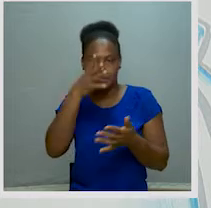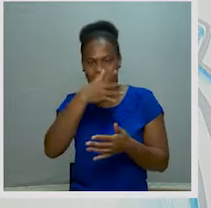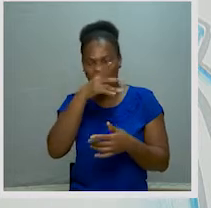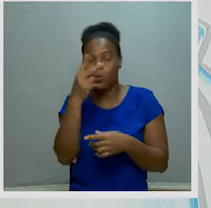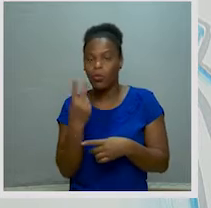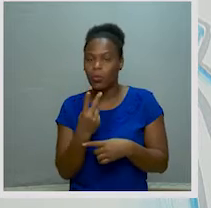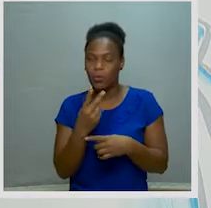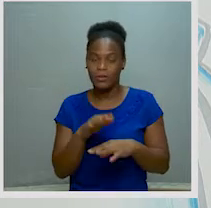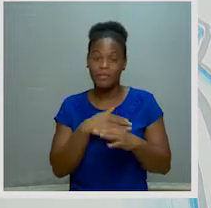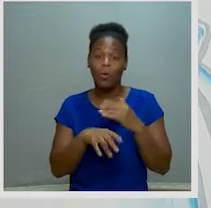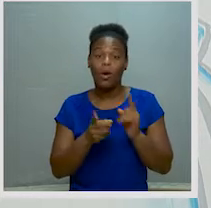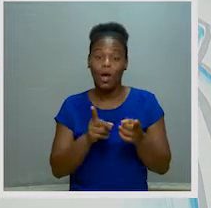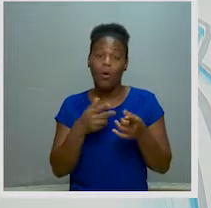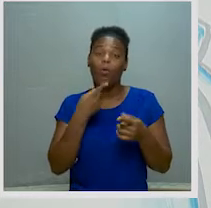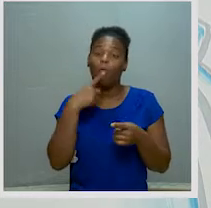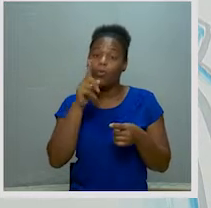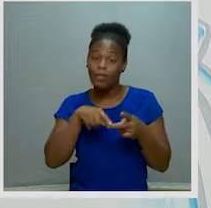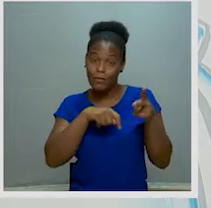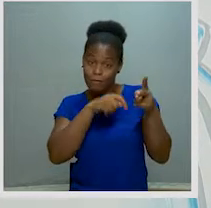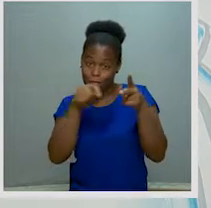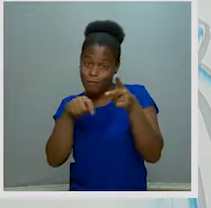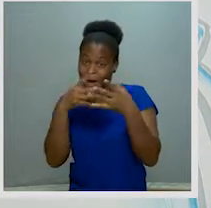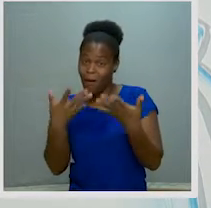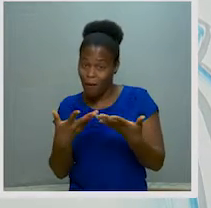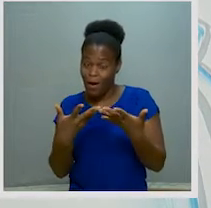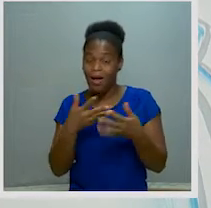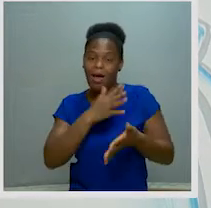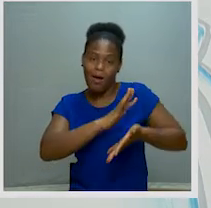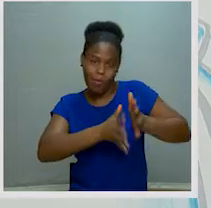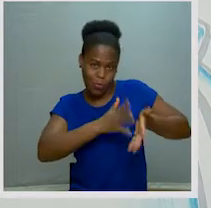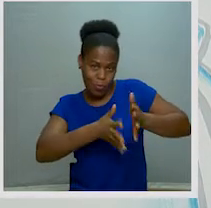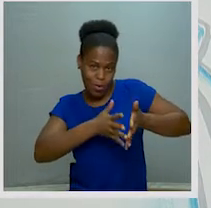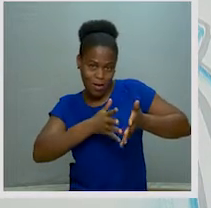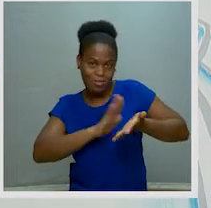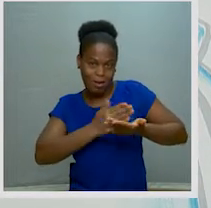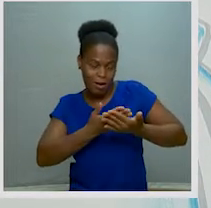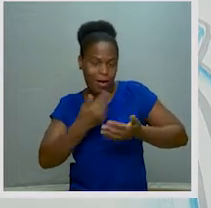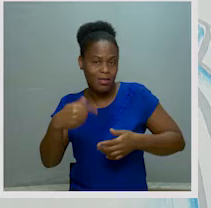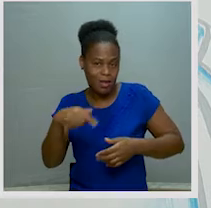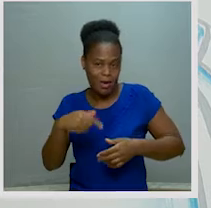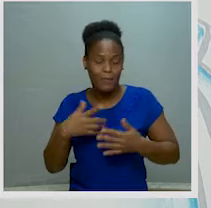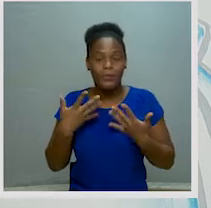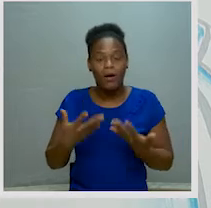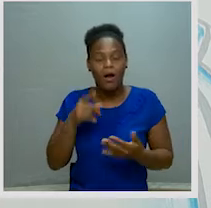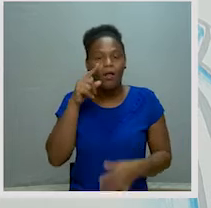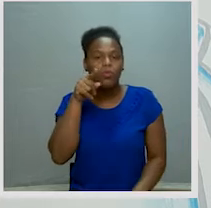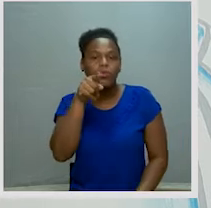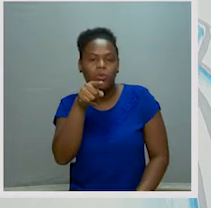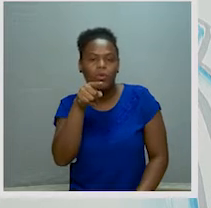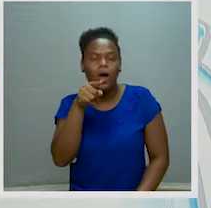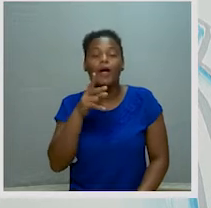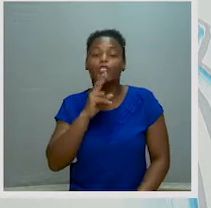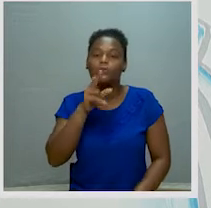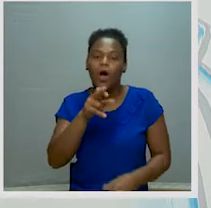2? Regardez le reportage à nouveau, maintenant avec le son, et vous allez cocher